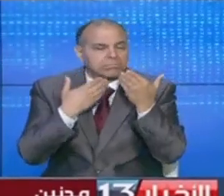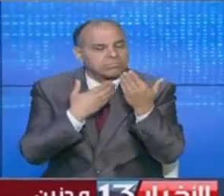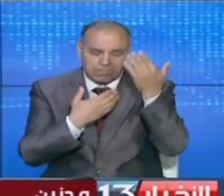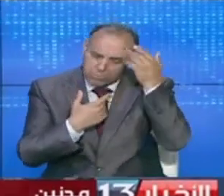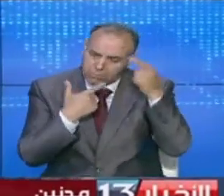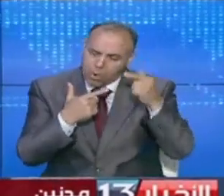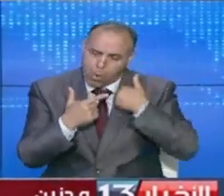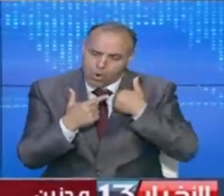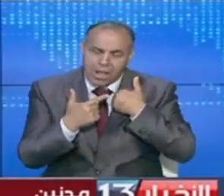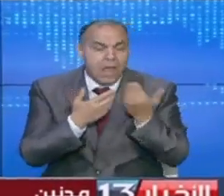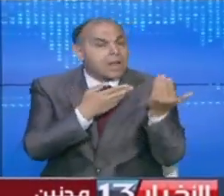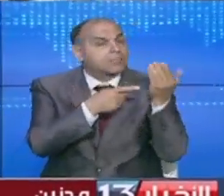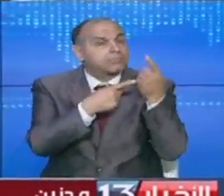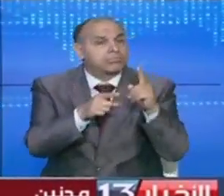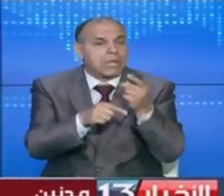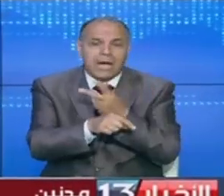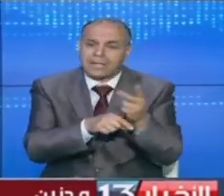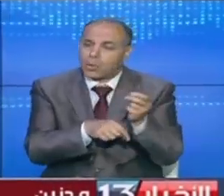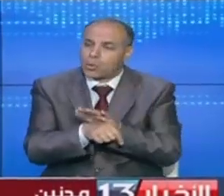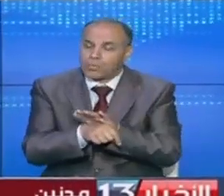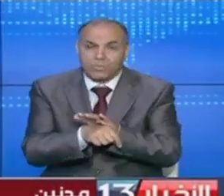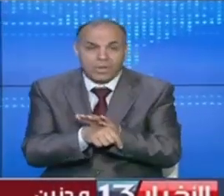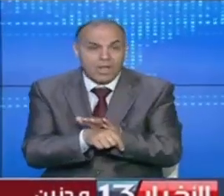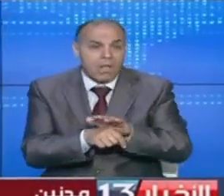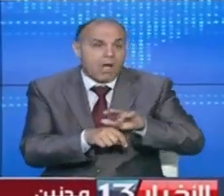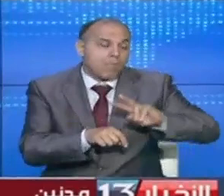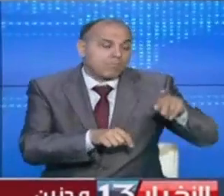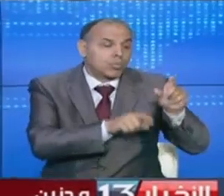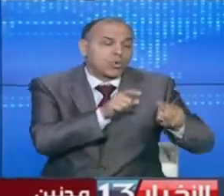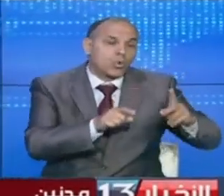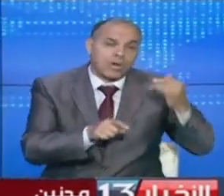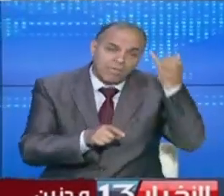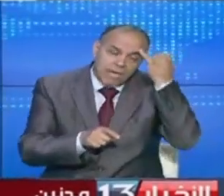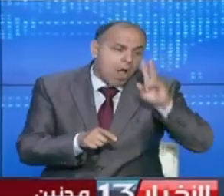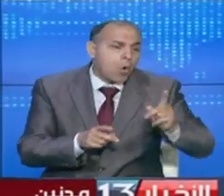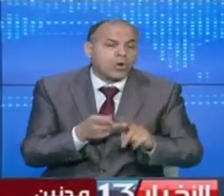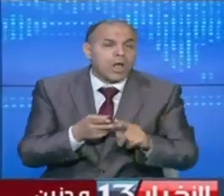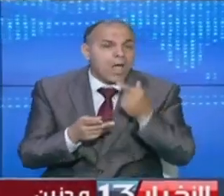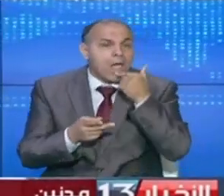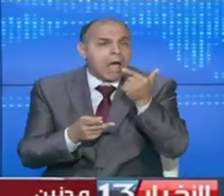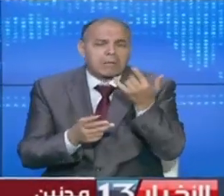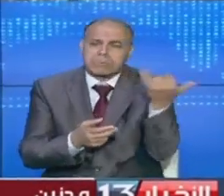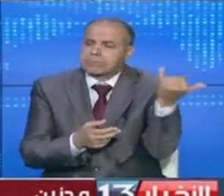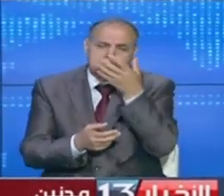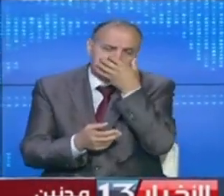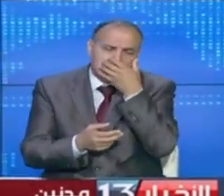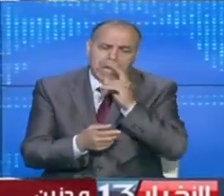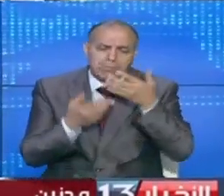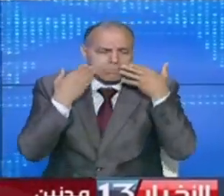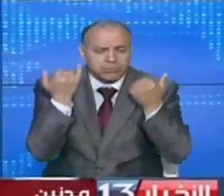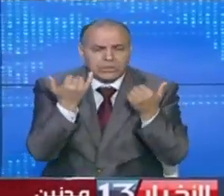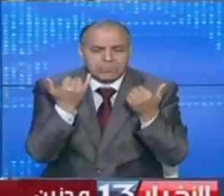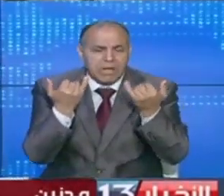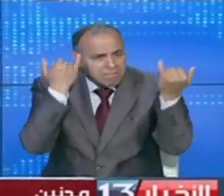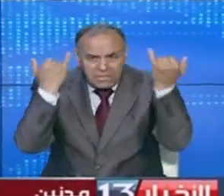منهم الفقيه من خطر كورونا اما لدى مواطنين اخرين يعتبرونها غير ملزمه اراء